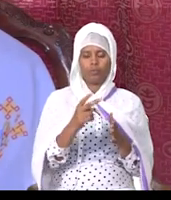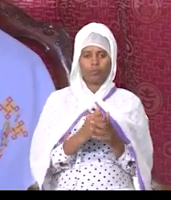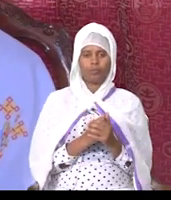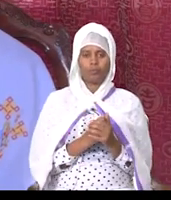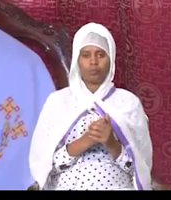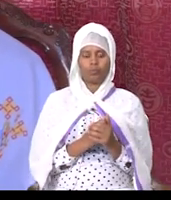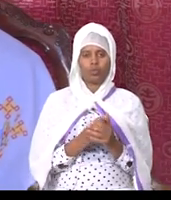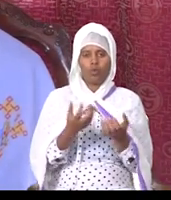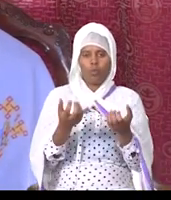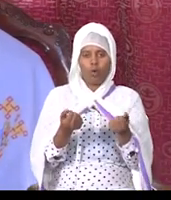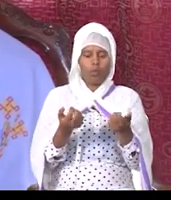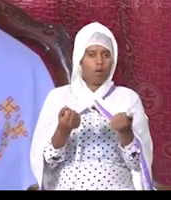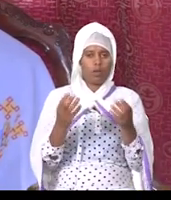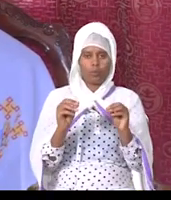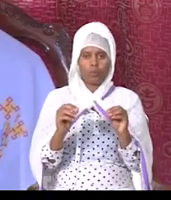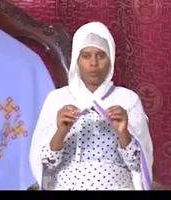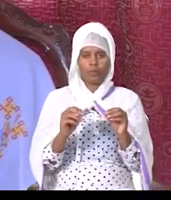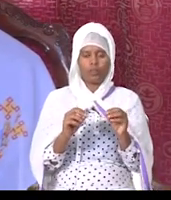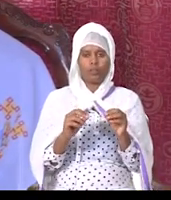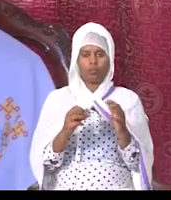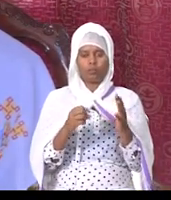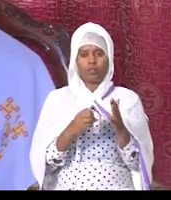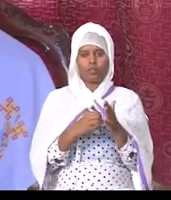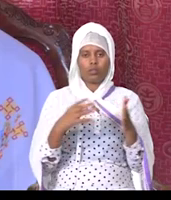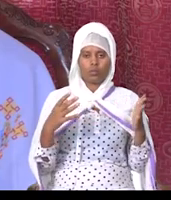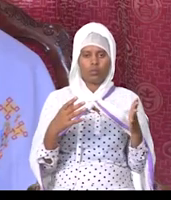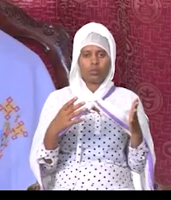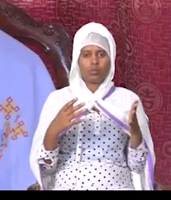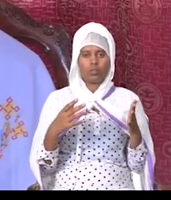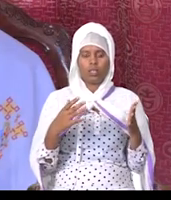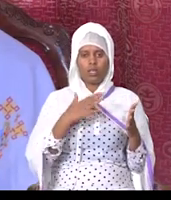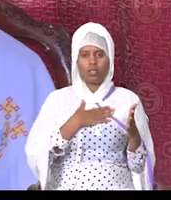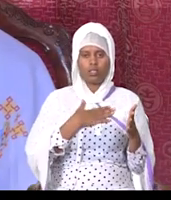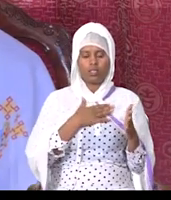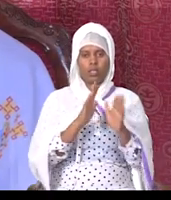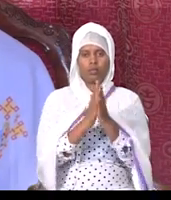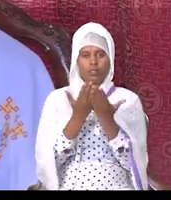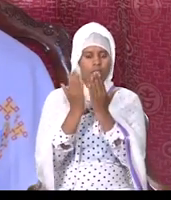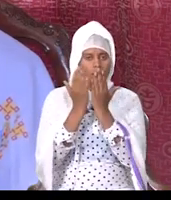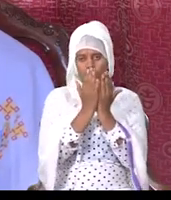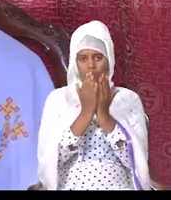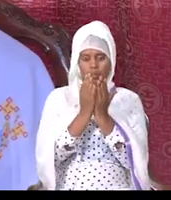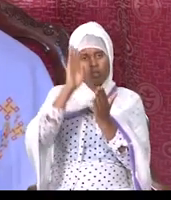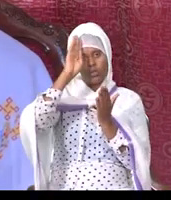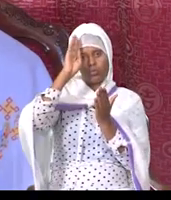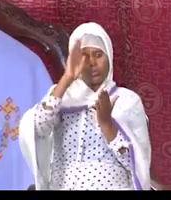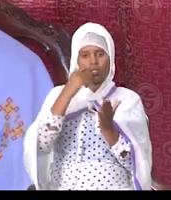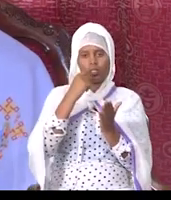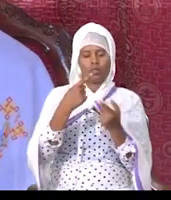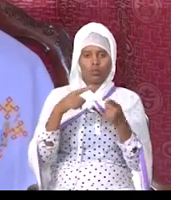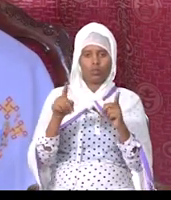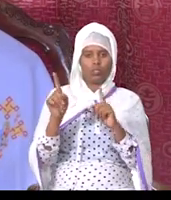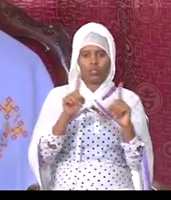ረአይዎ ሞያ ሞያ እዩ። ምክንያቱ ፕሮፌሽን ፕሮፌሽን እዩ። ኣነ ሕጂ ኣብ መፅሓፍትን ባቢለ ዶክተር እየ